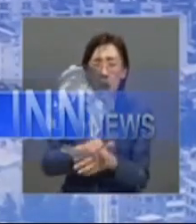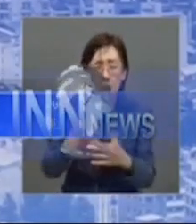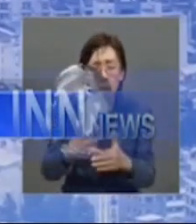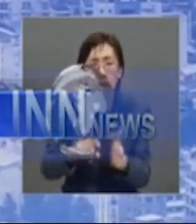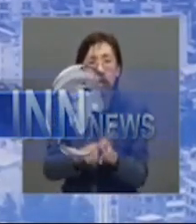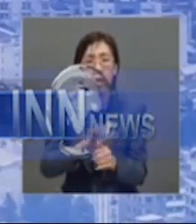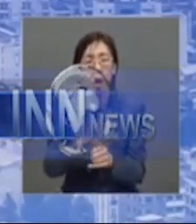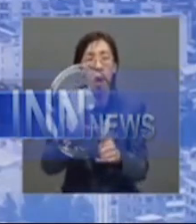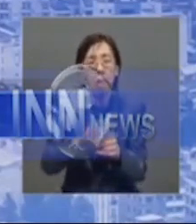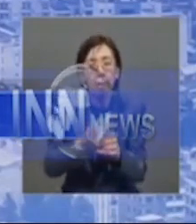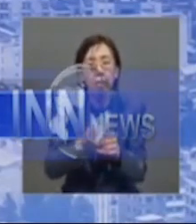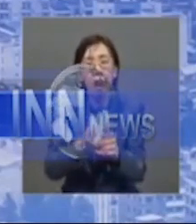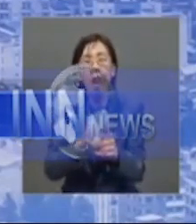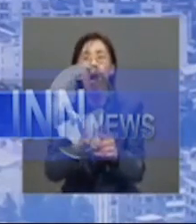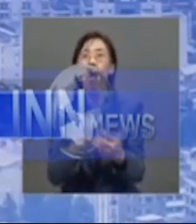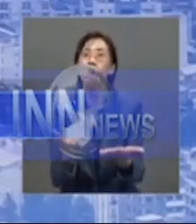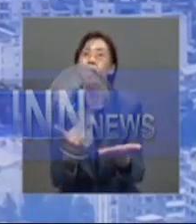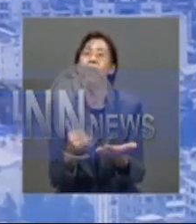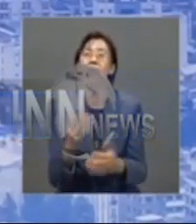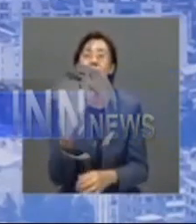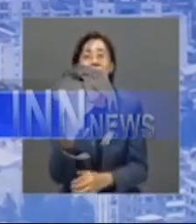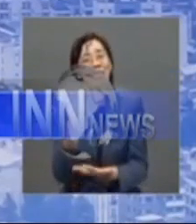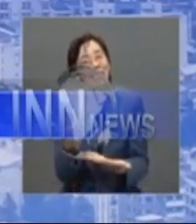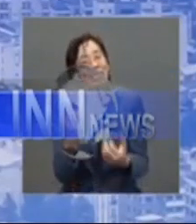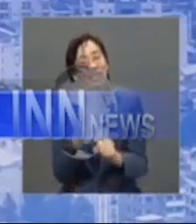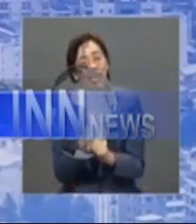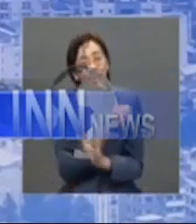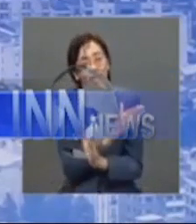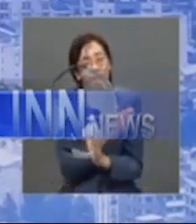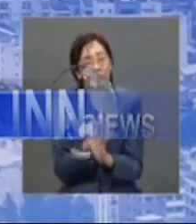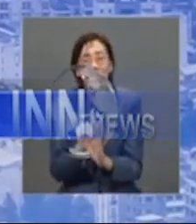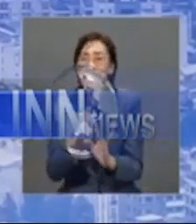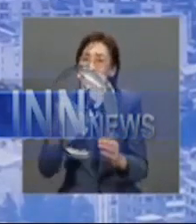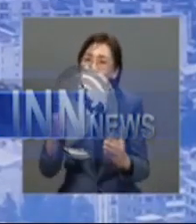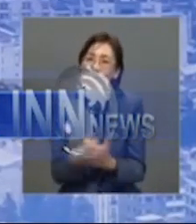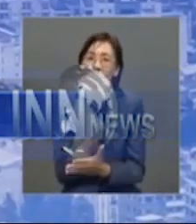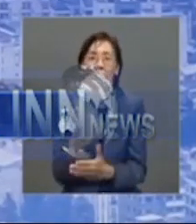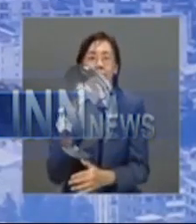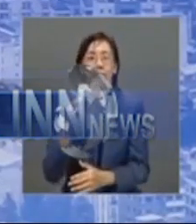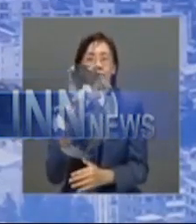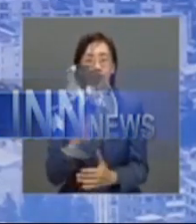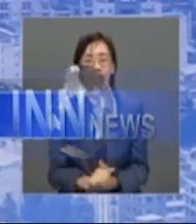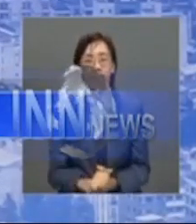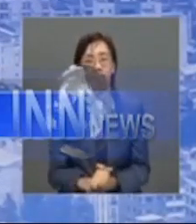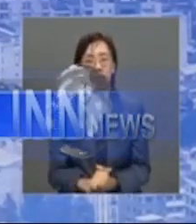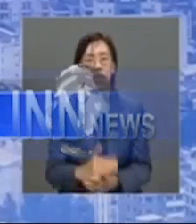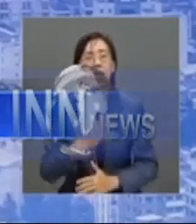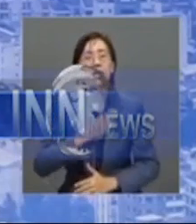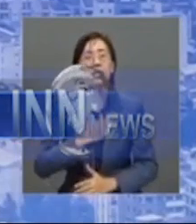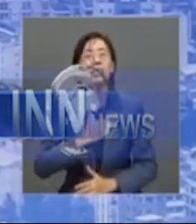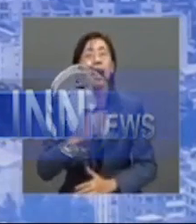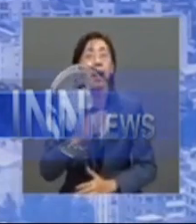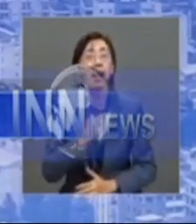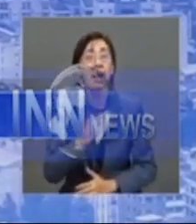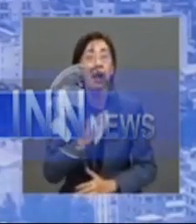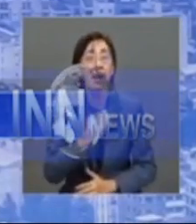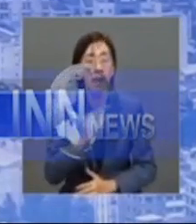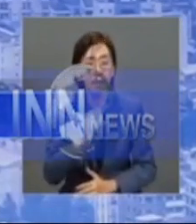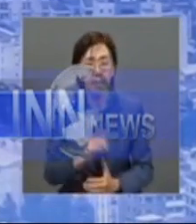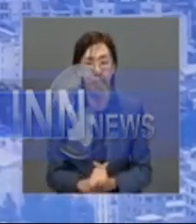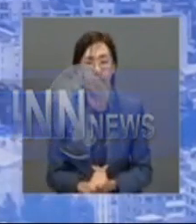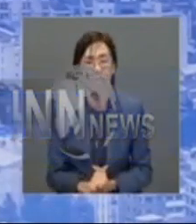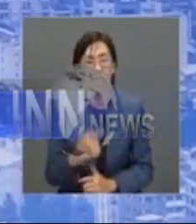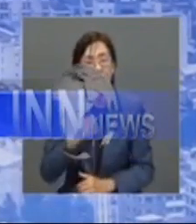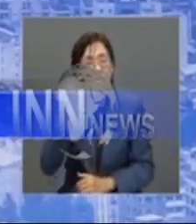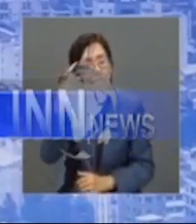นและป้องกันการแพร่ระบาดไม่ให้เพิ่มมากขึ้นทั้งนี้นายชัดชัยพรมเลิศปลัดกระทรวงมหาดไทยกล่าวถึงการห้ามขายเครื่องดื่ม